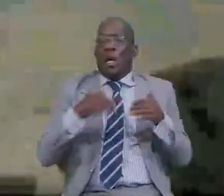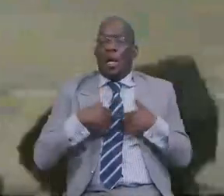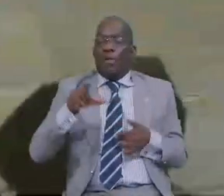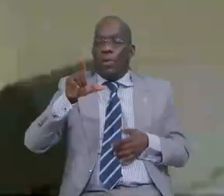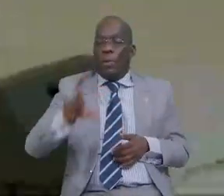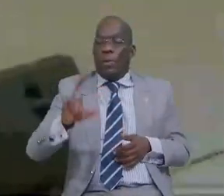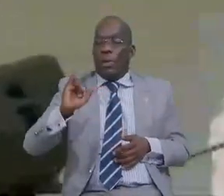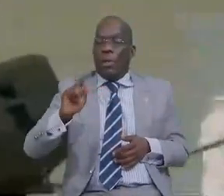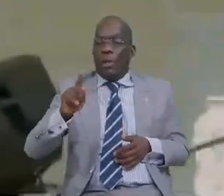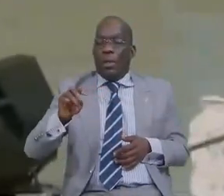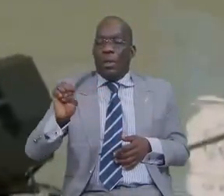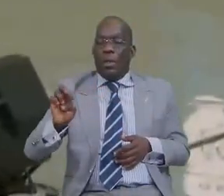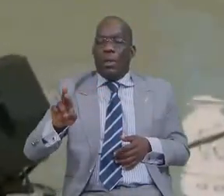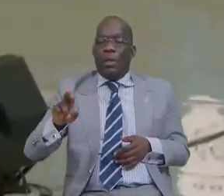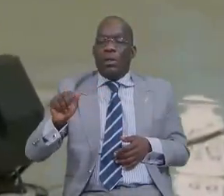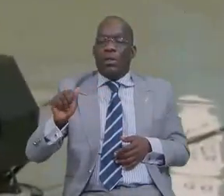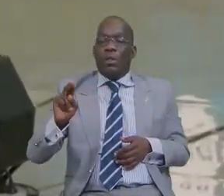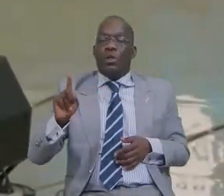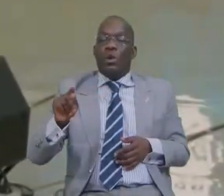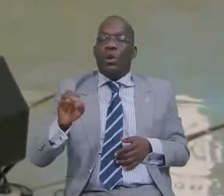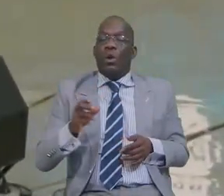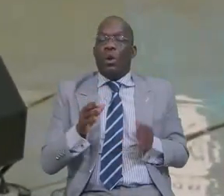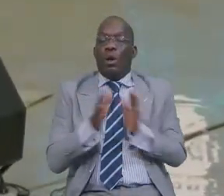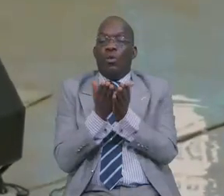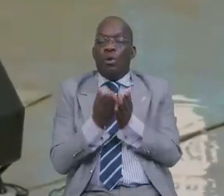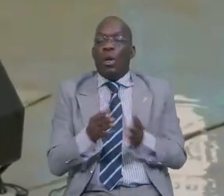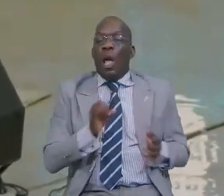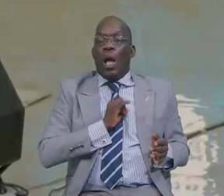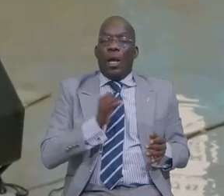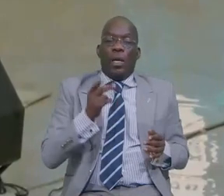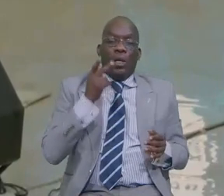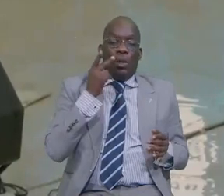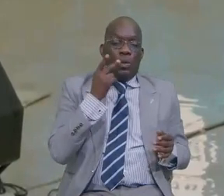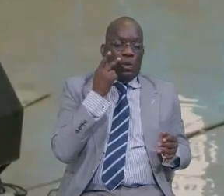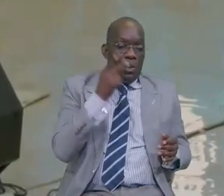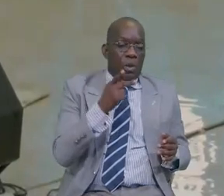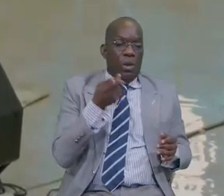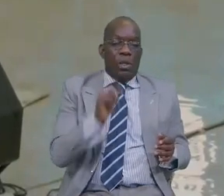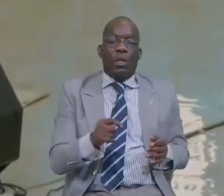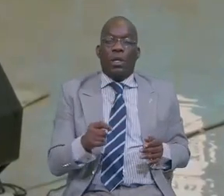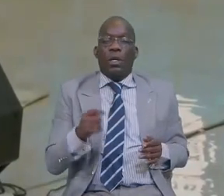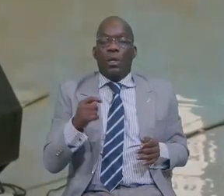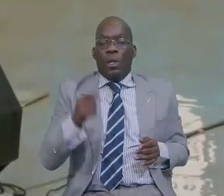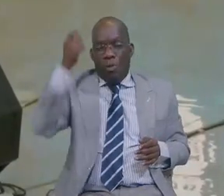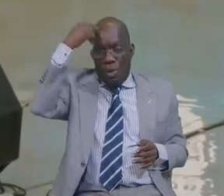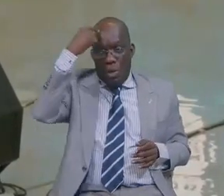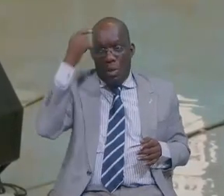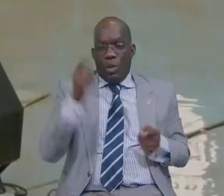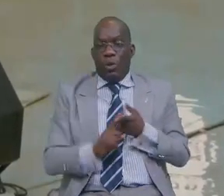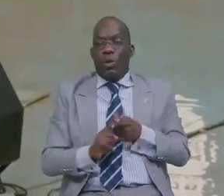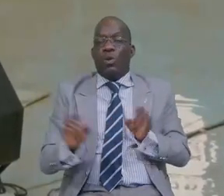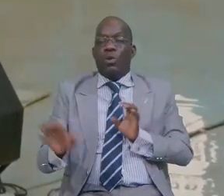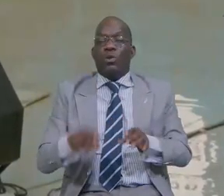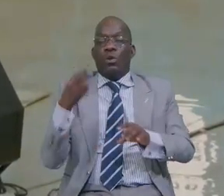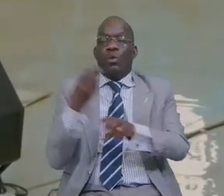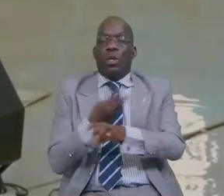littéraire, cerveau littéraire. L'autre aussi se voit en train de prendre les choses, les coller, les souder. Ah, mathématiques, analyse.